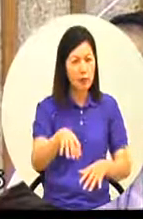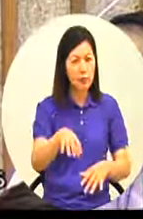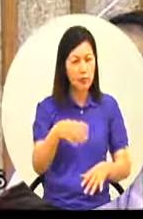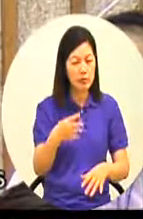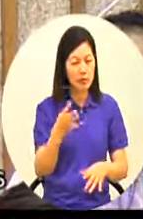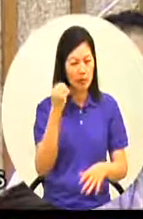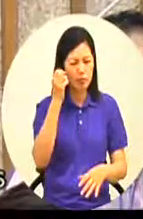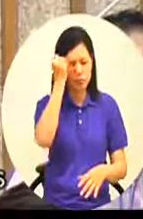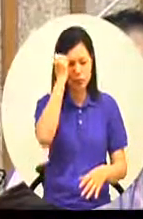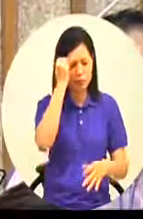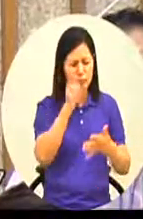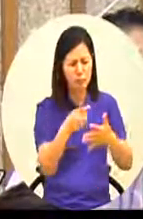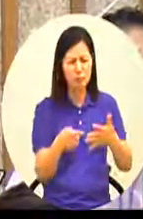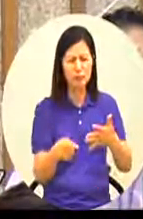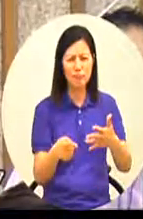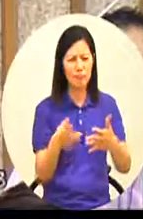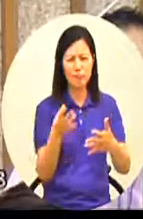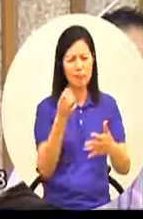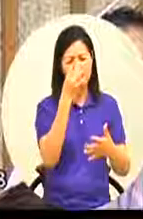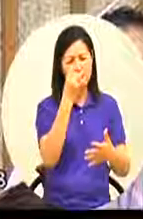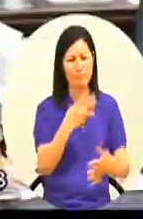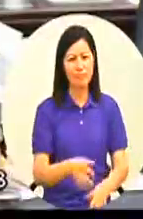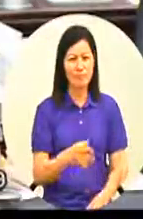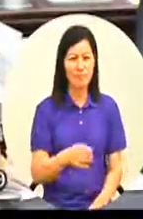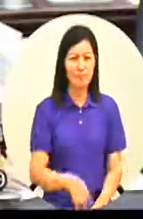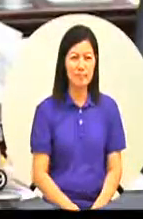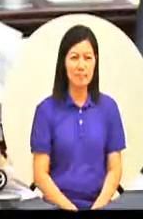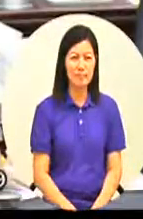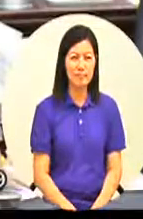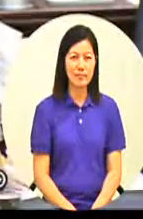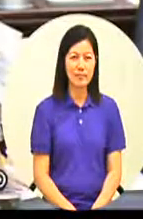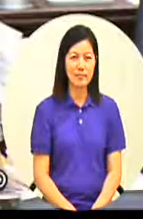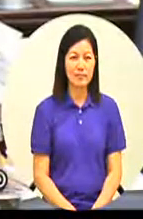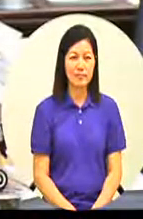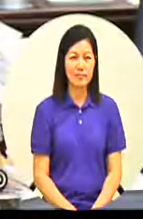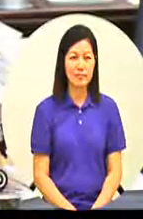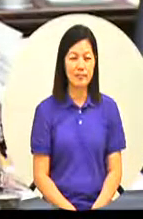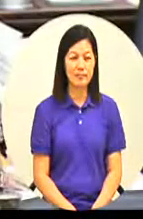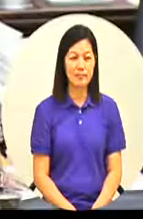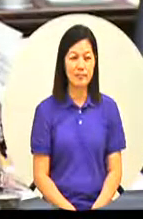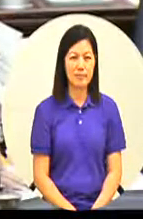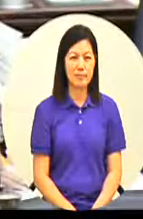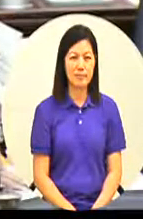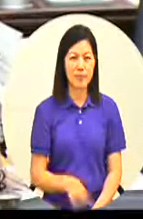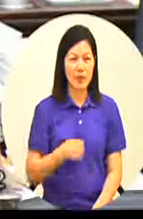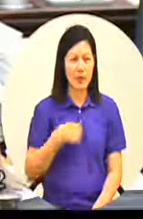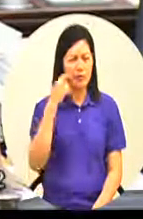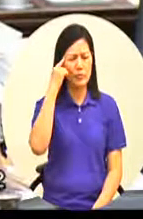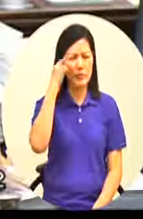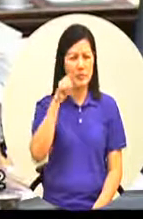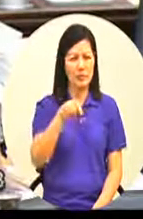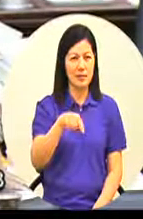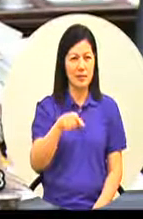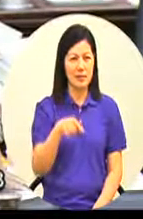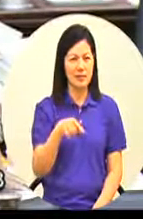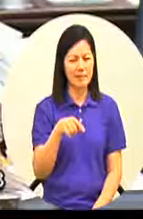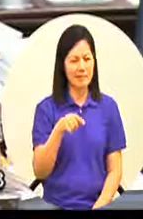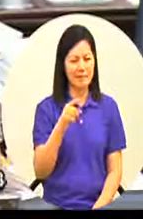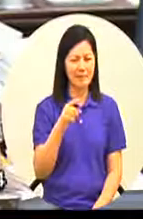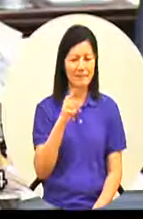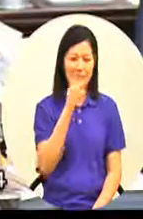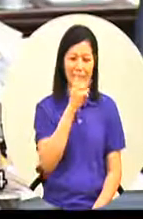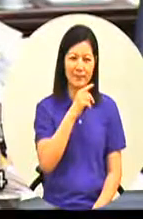记不来那个顺序了。以上。 好，谢谢处长哦。我觉得这次其实蛮有趣的，就是说，哎，